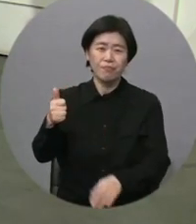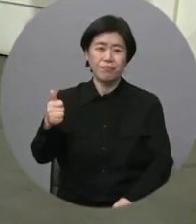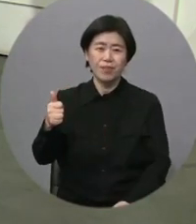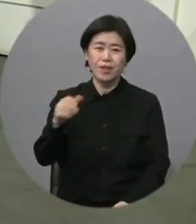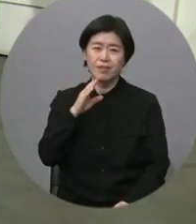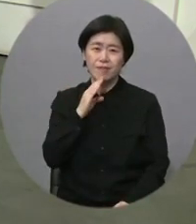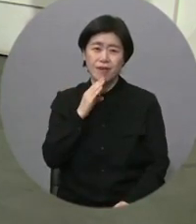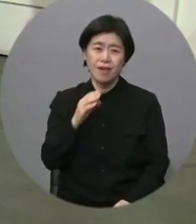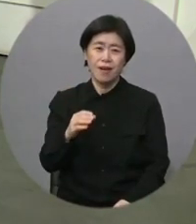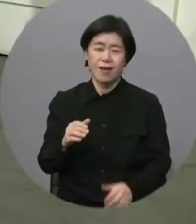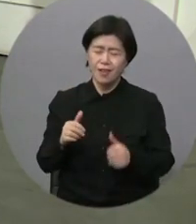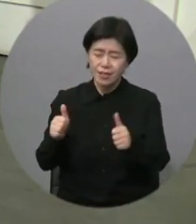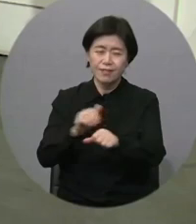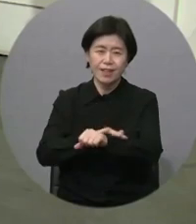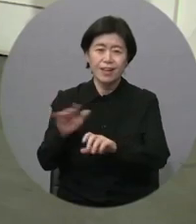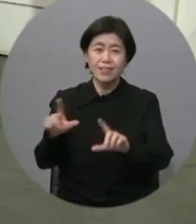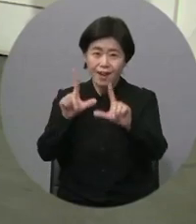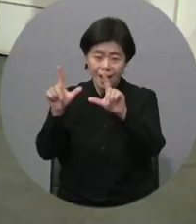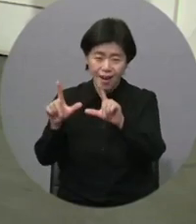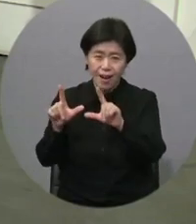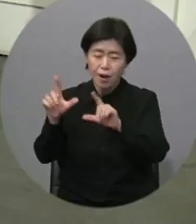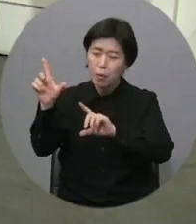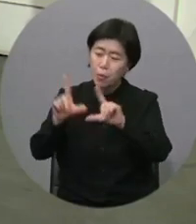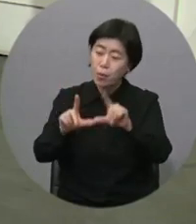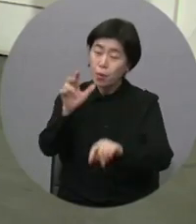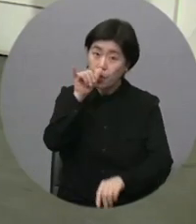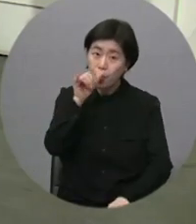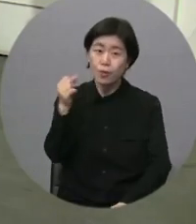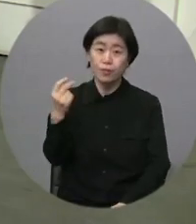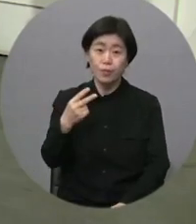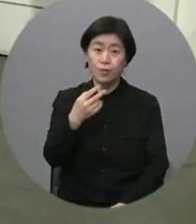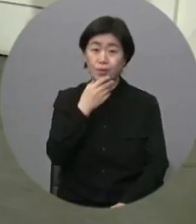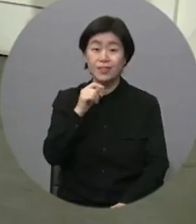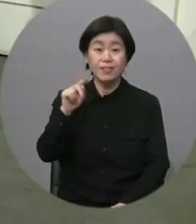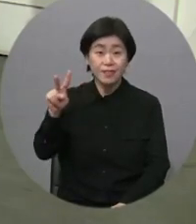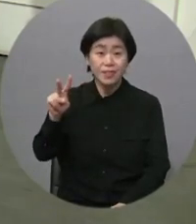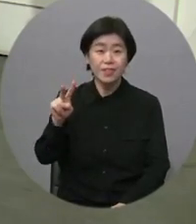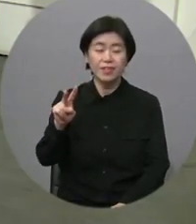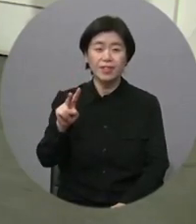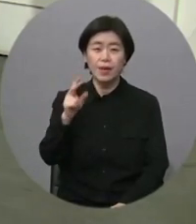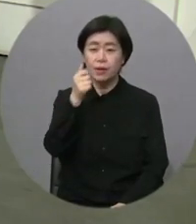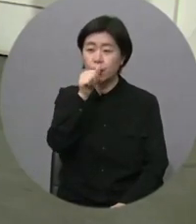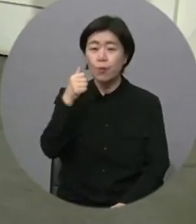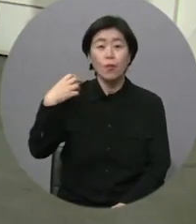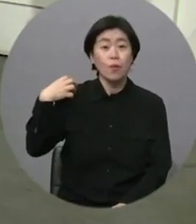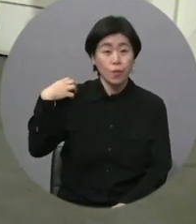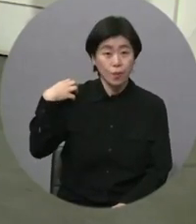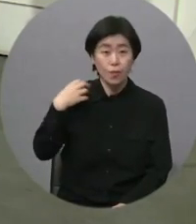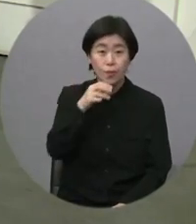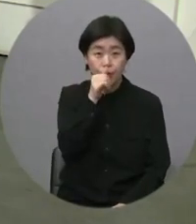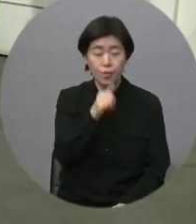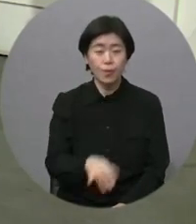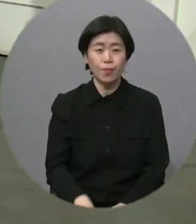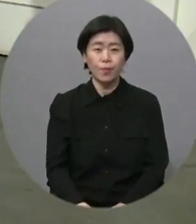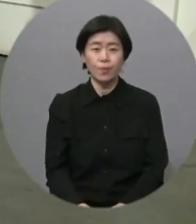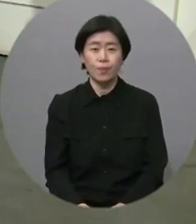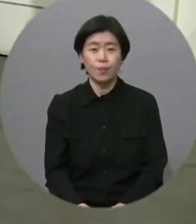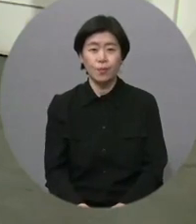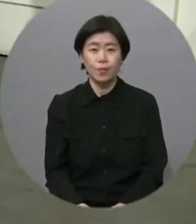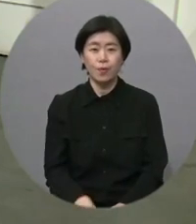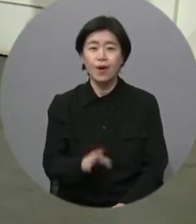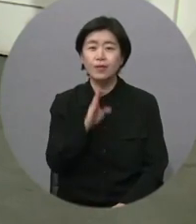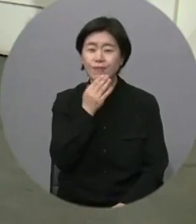또 우리 복지 TV에서 이렇게 나눔 노래자랑 진행도 하시고. 예. 다시